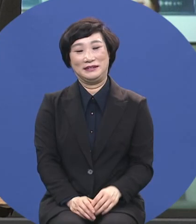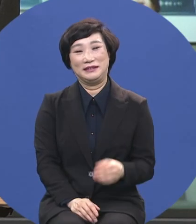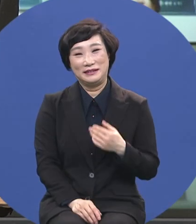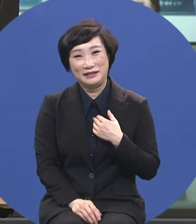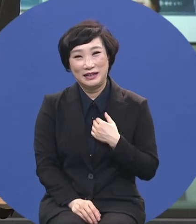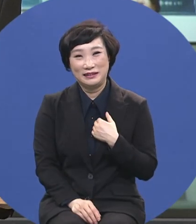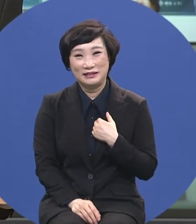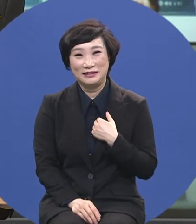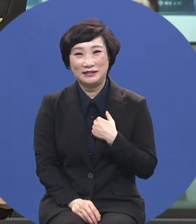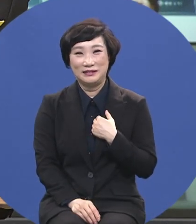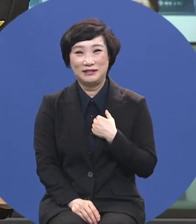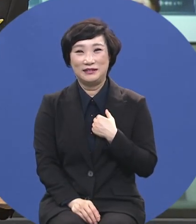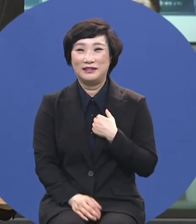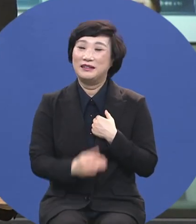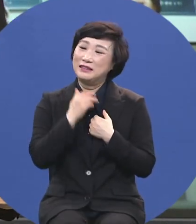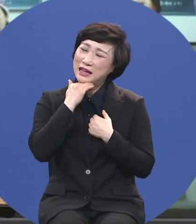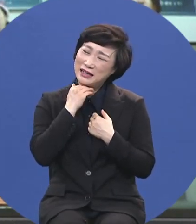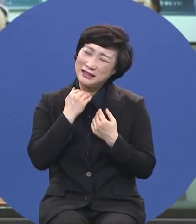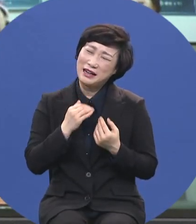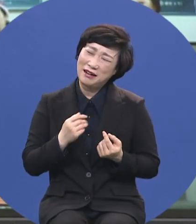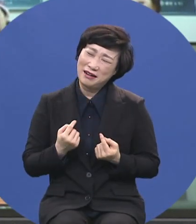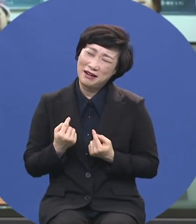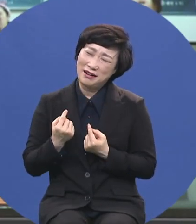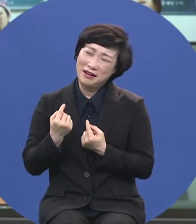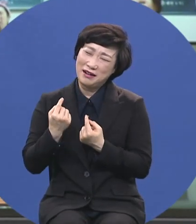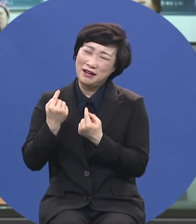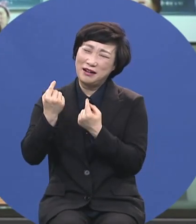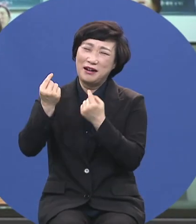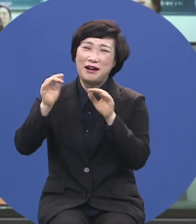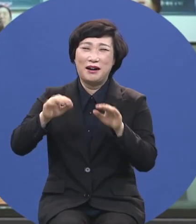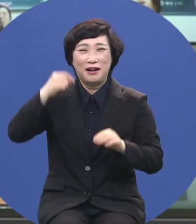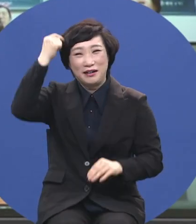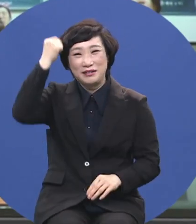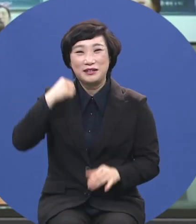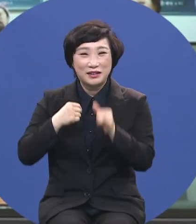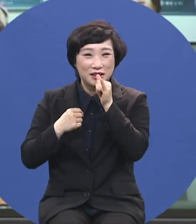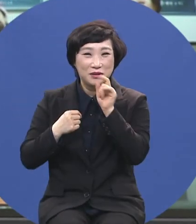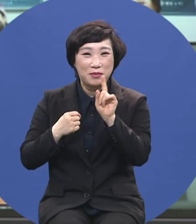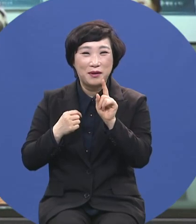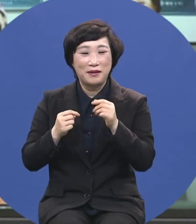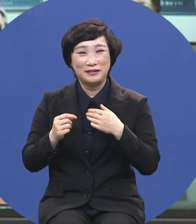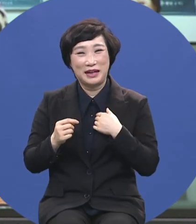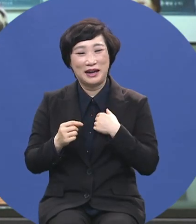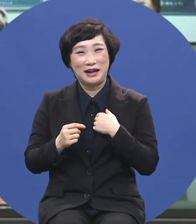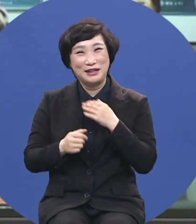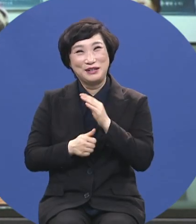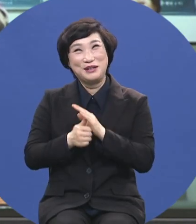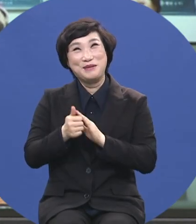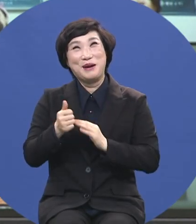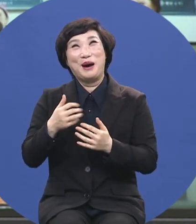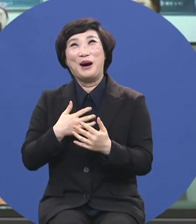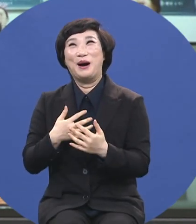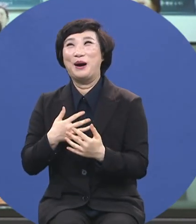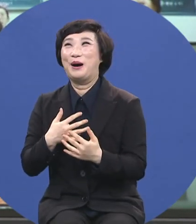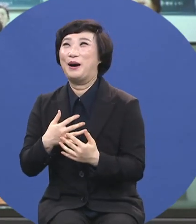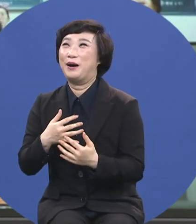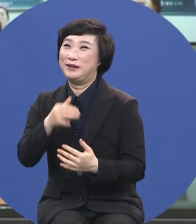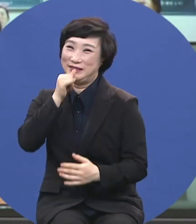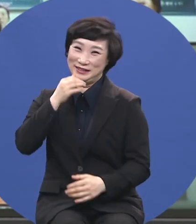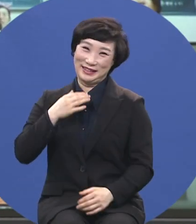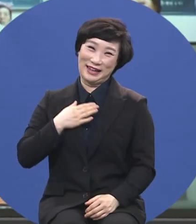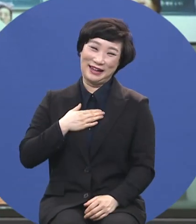저는 나이를 먹어가면서 희망이 참 더 부풀어가는 것이